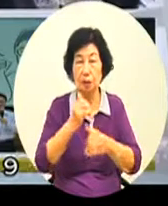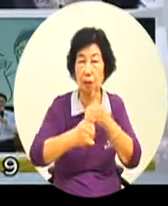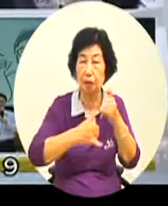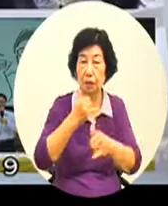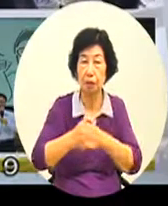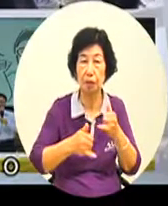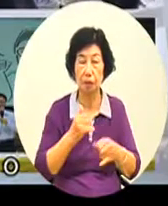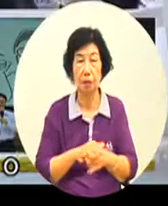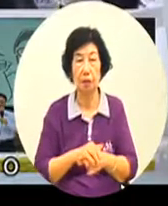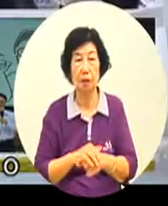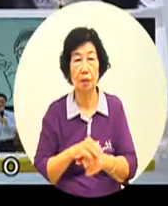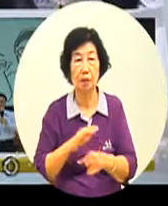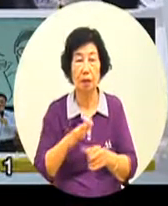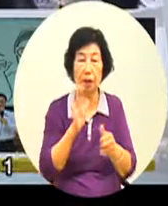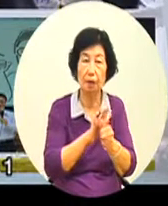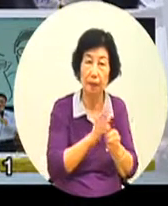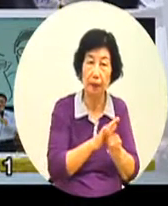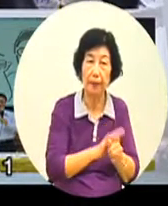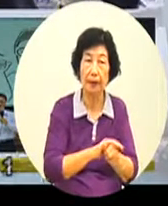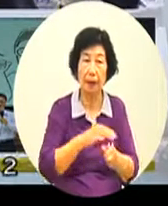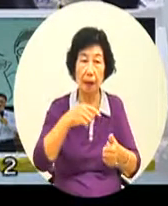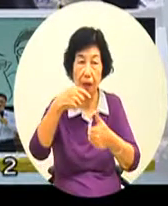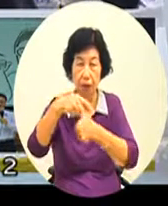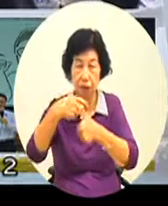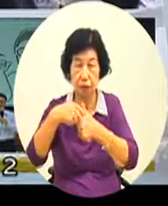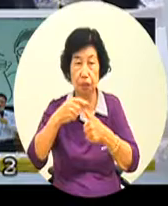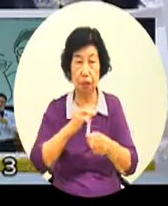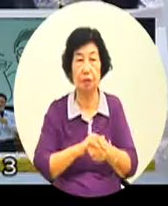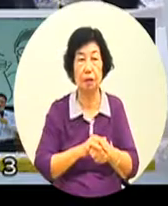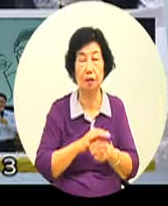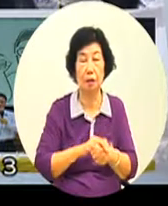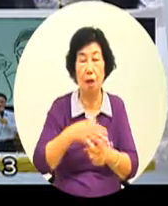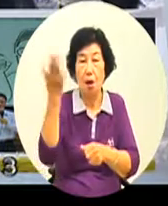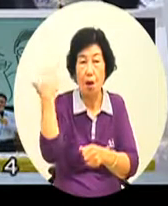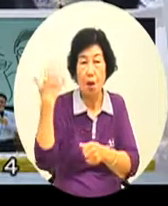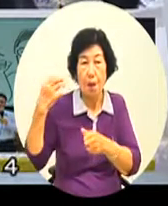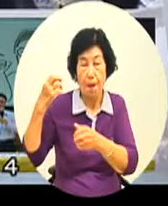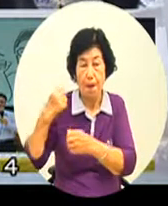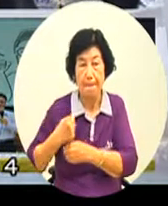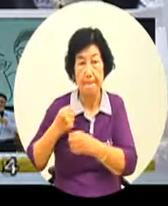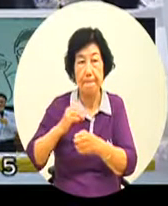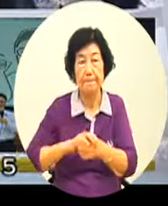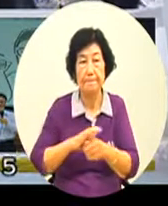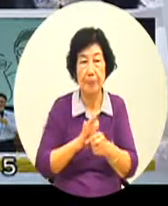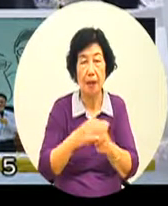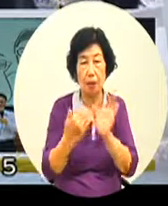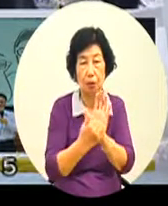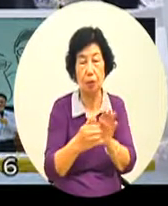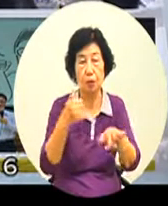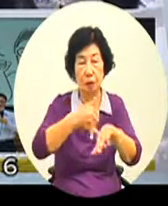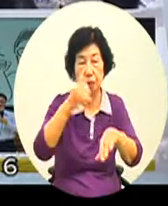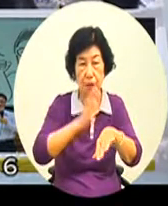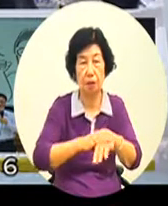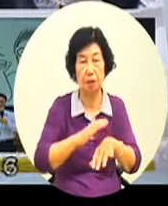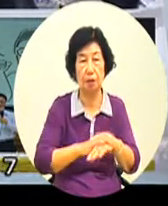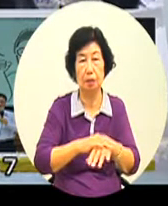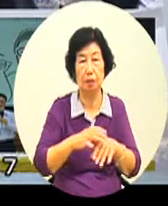协调后备指挥部动员各后备中心办理黄日登革热宣导讲